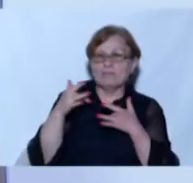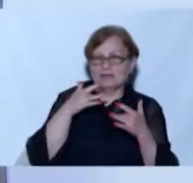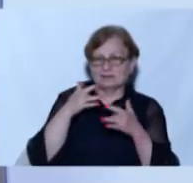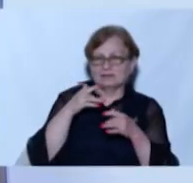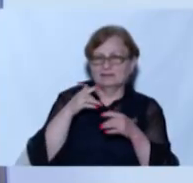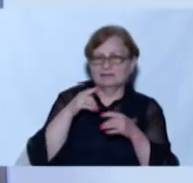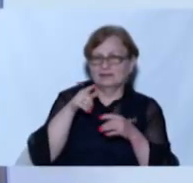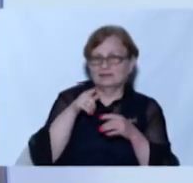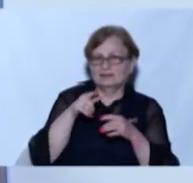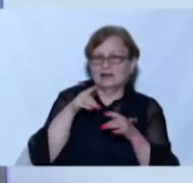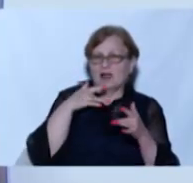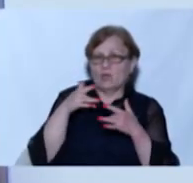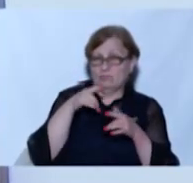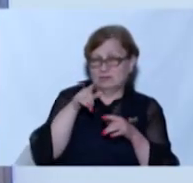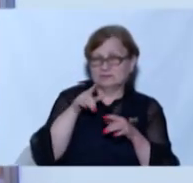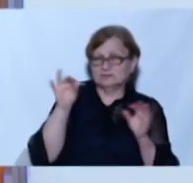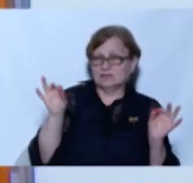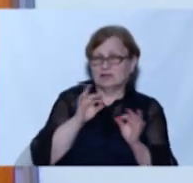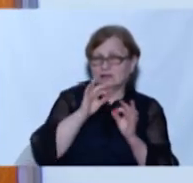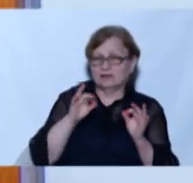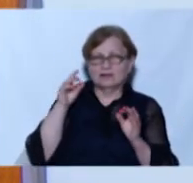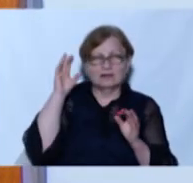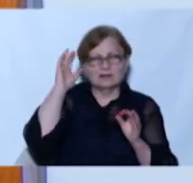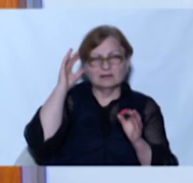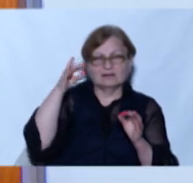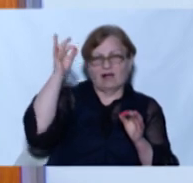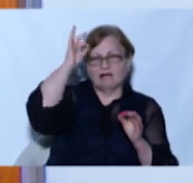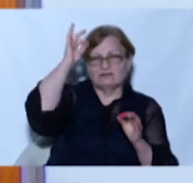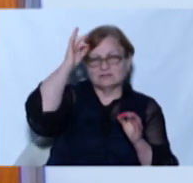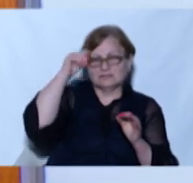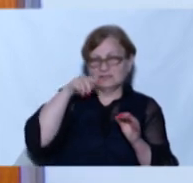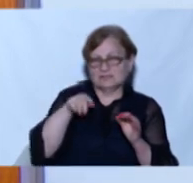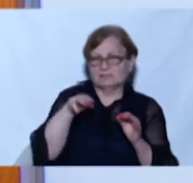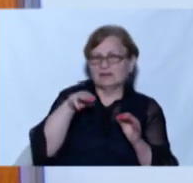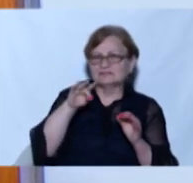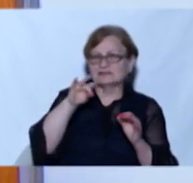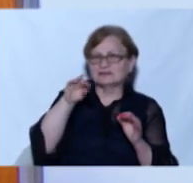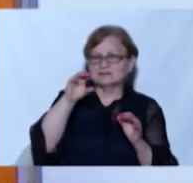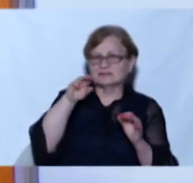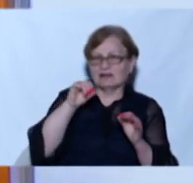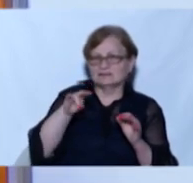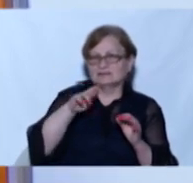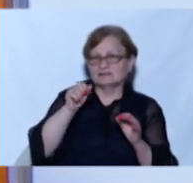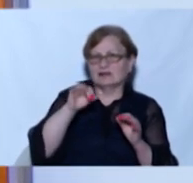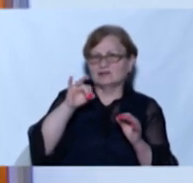არ შეიძლება ამ ოპერის ჰანგები არ გაგვახსენდეს. აი ასეთია და